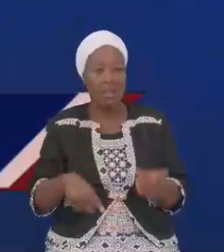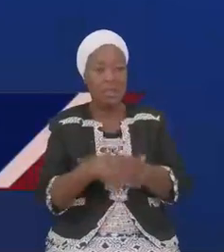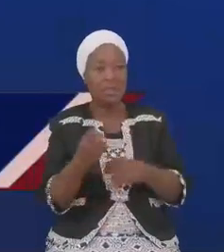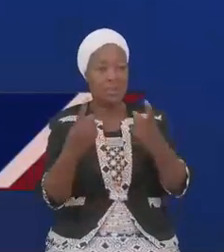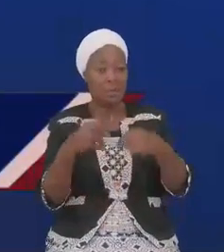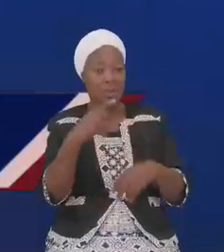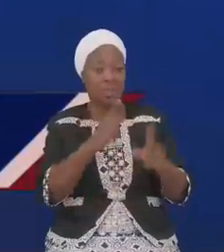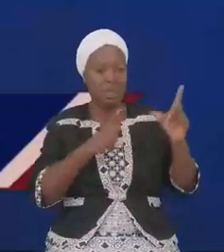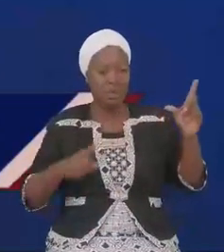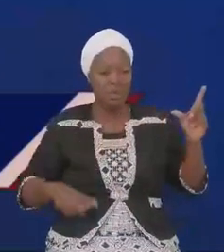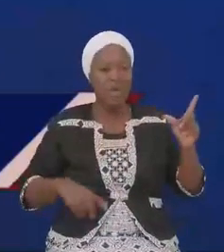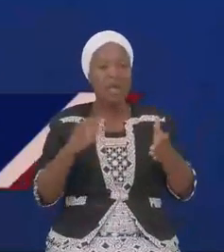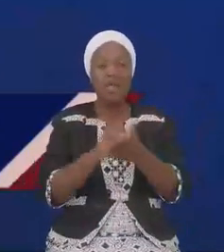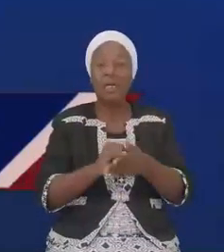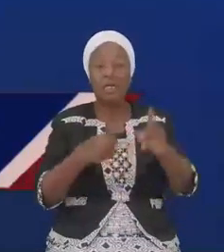Jérémie 31.